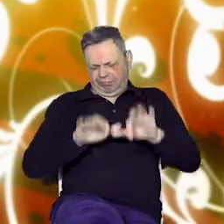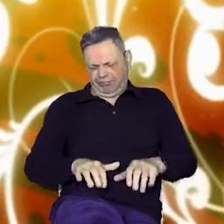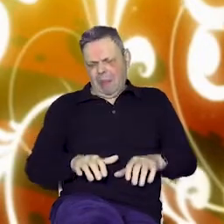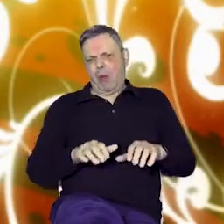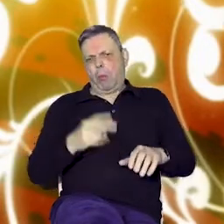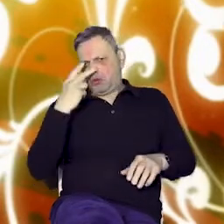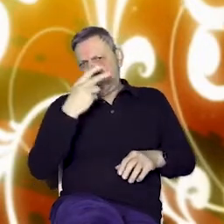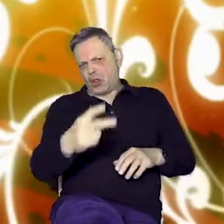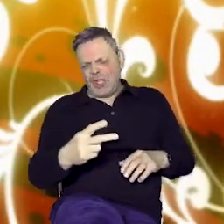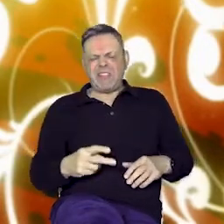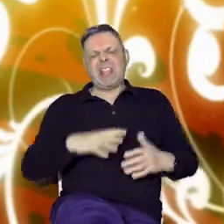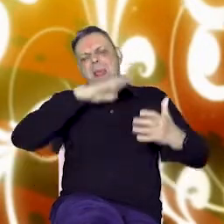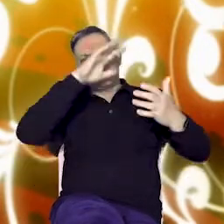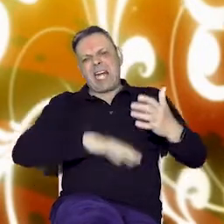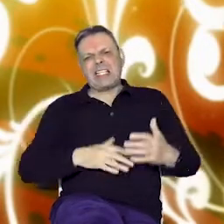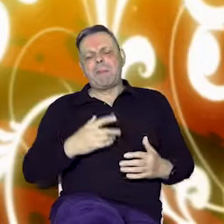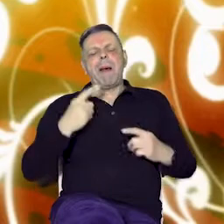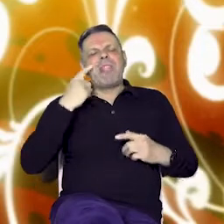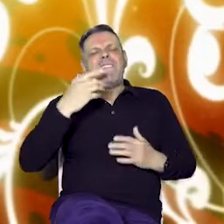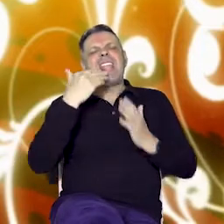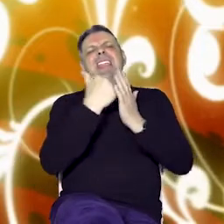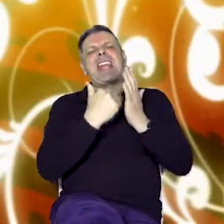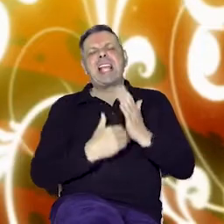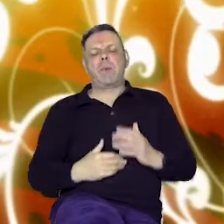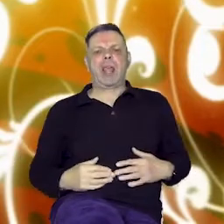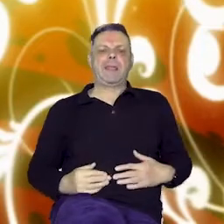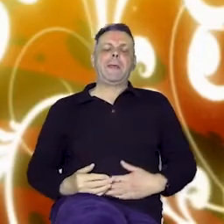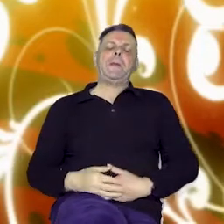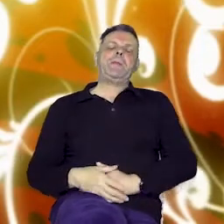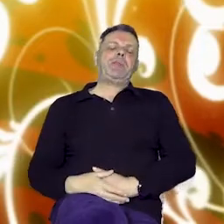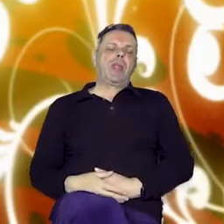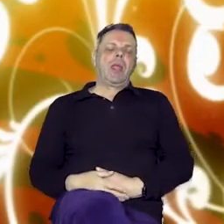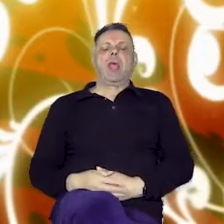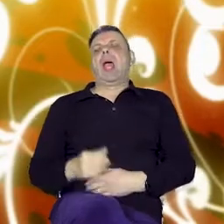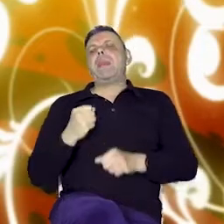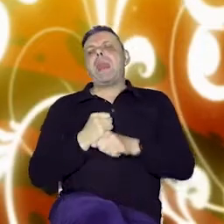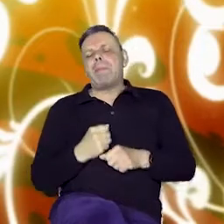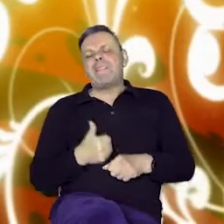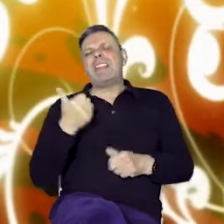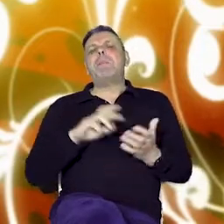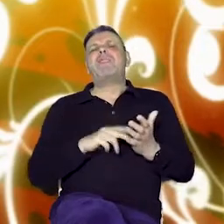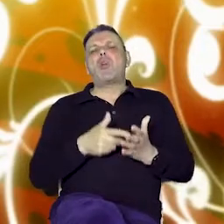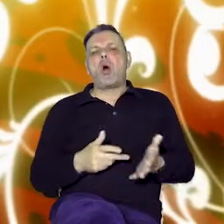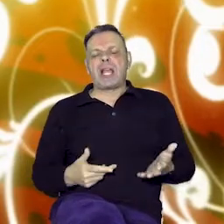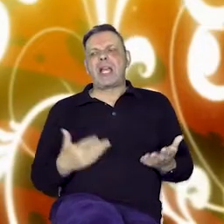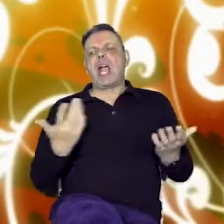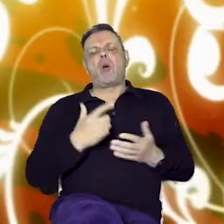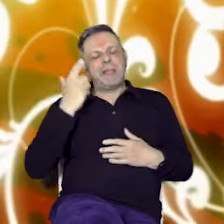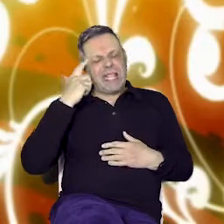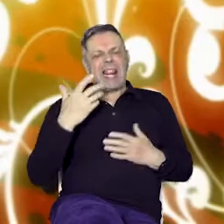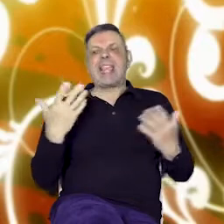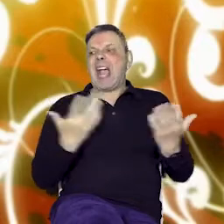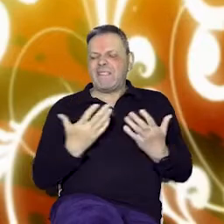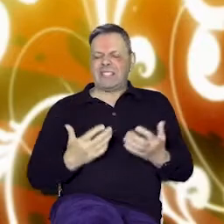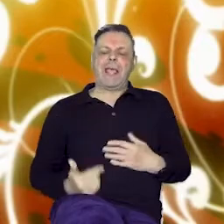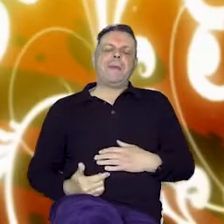njihovu stranicu, i vidjeti taj raspored. Nemojte se dati omesti, učinite onaj prvi korak da znadete kakvi ste i gdje ste,